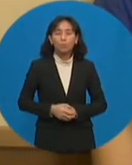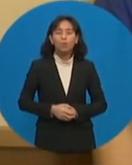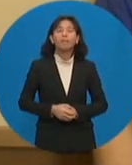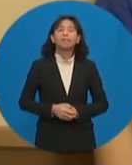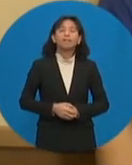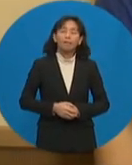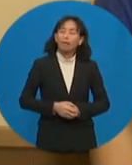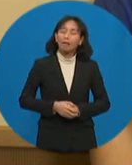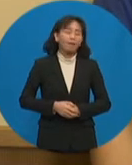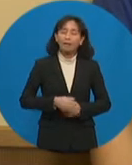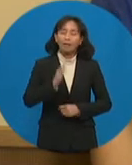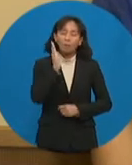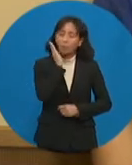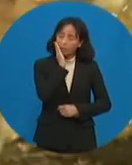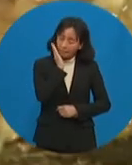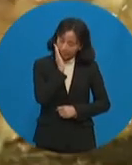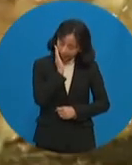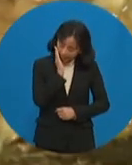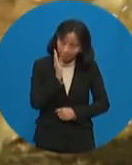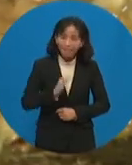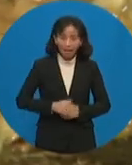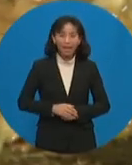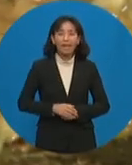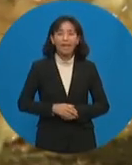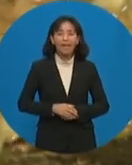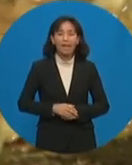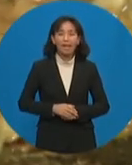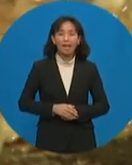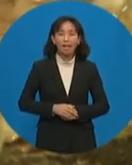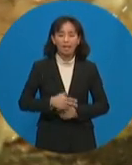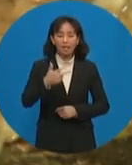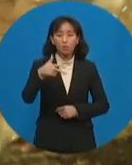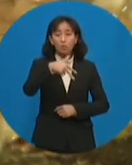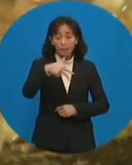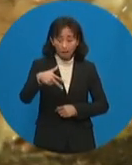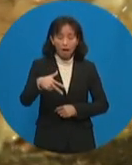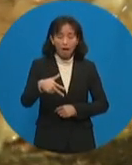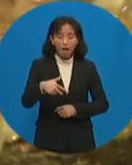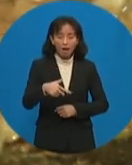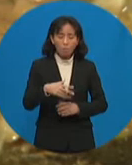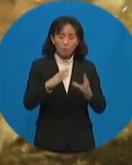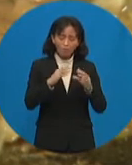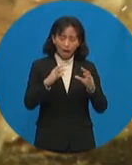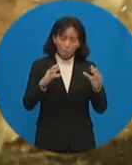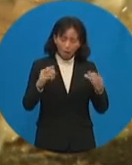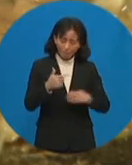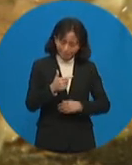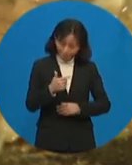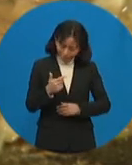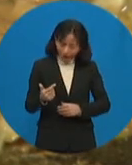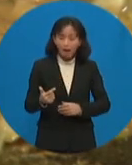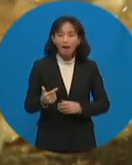美味しいですね。 ありがとうございます、 ね、この牛すじがとっても柔らかいんですけれども、はい、どれぐ